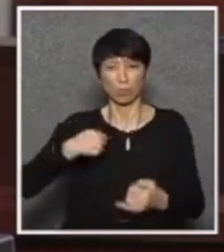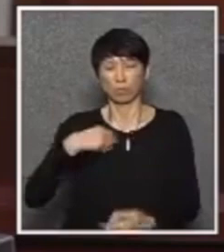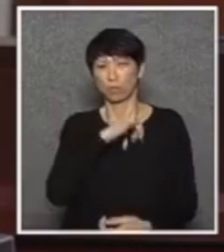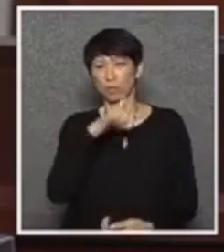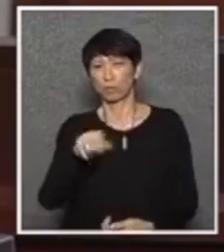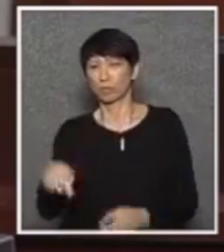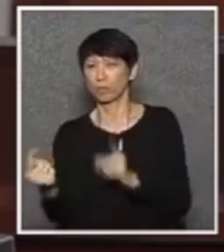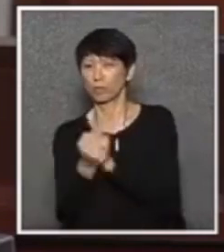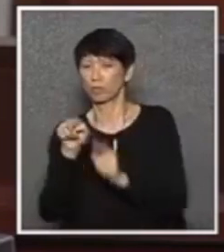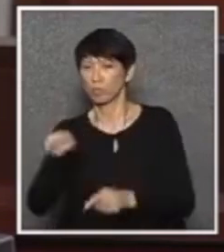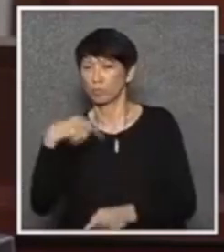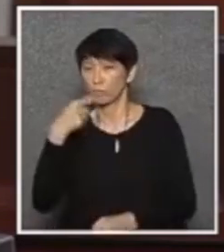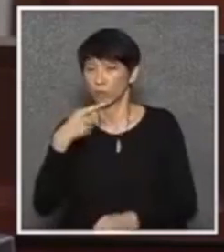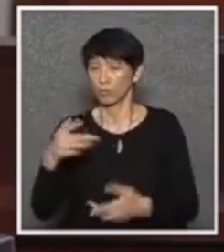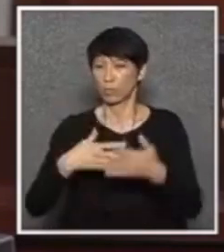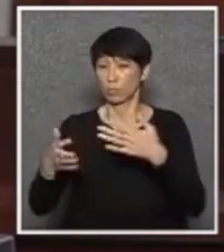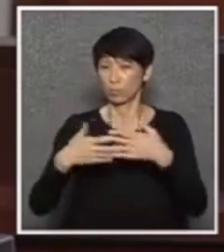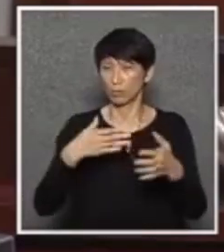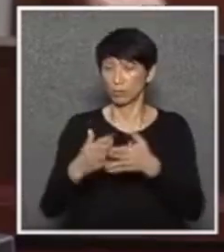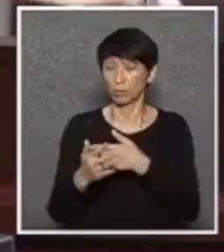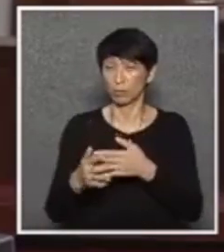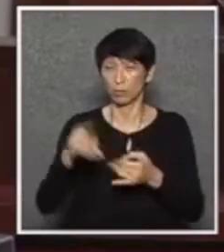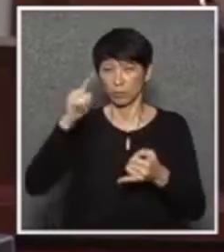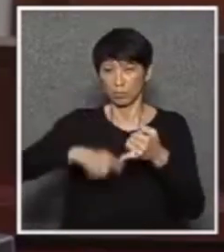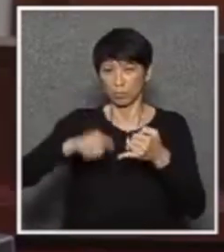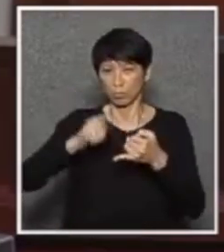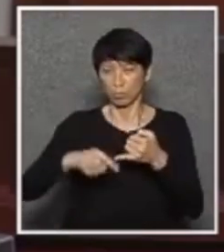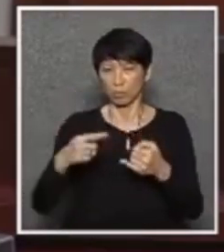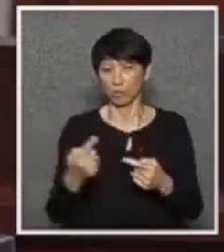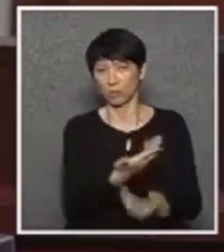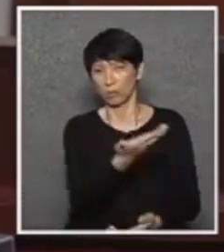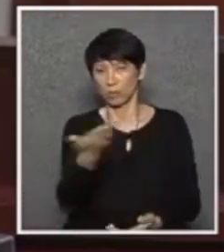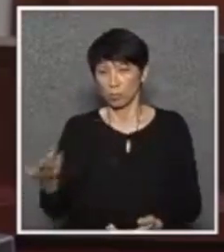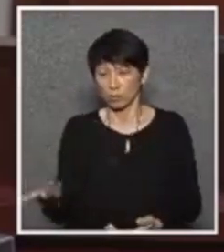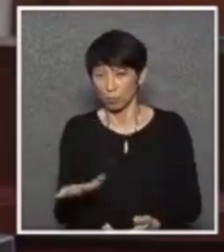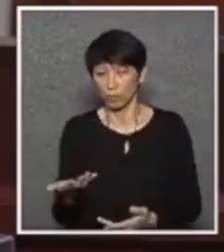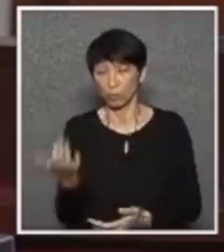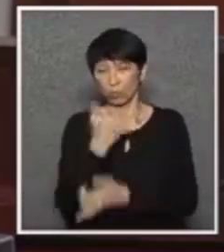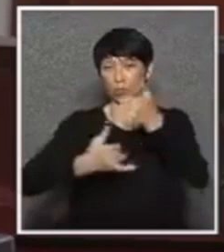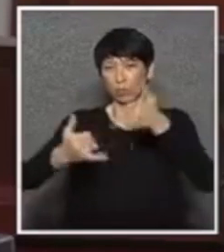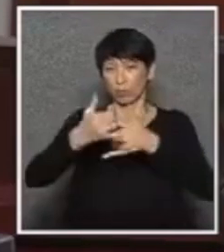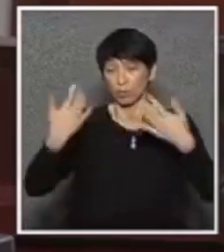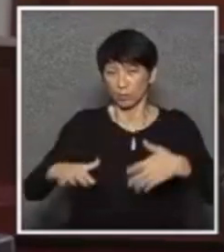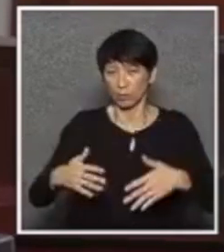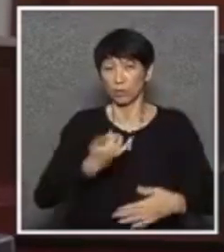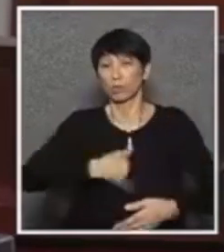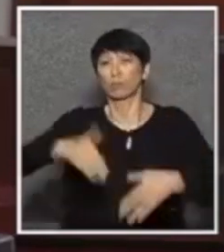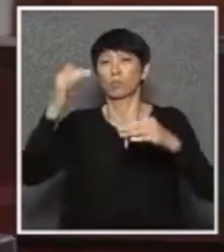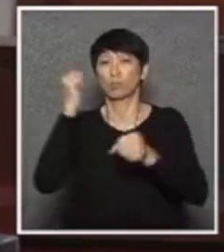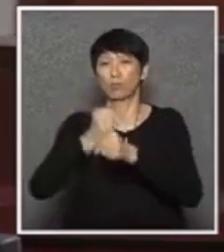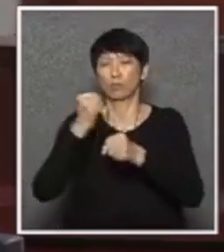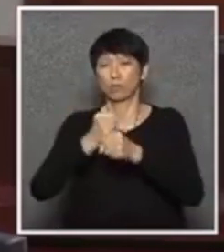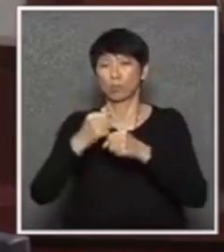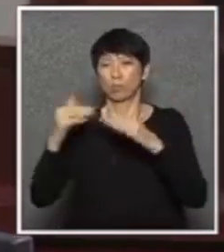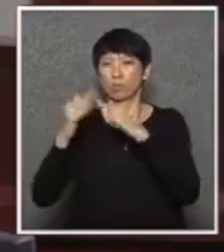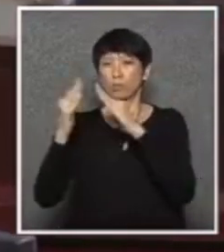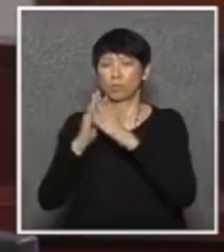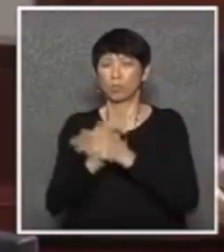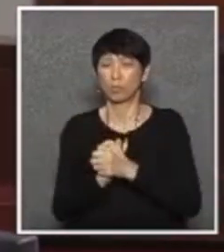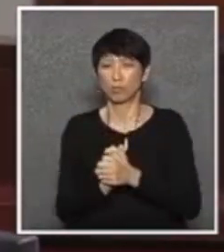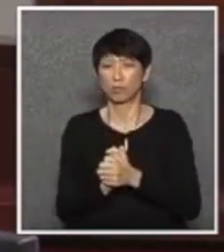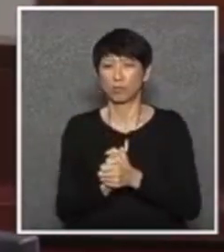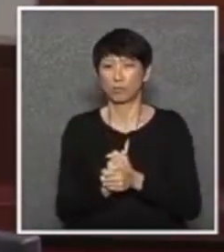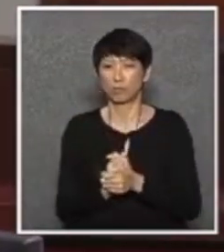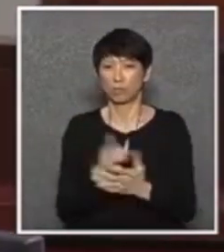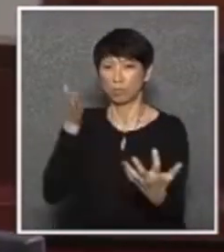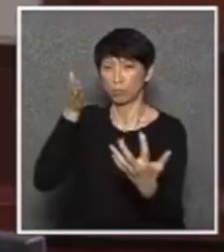們說這件事呢，到頭來大家做完場show就收工的了，唯一有得救的就是大家衝入